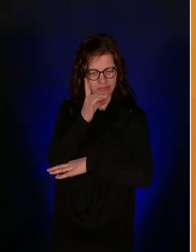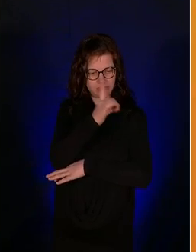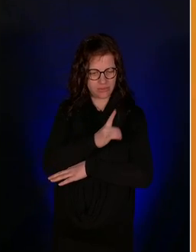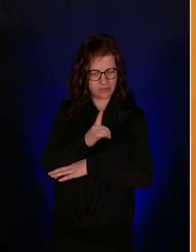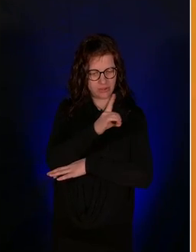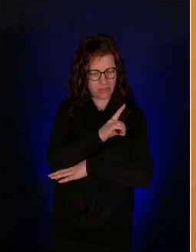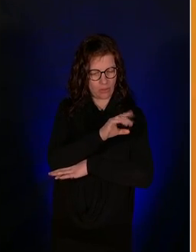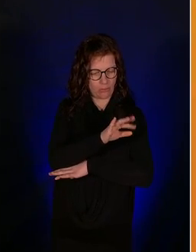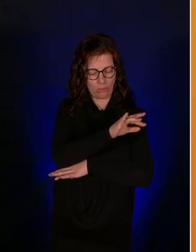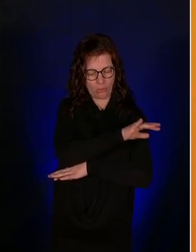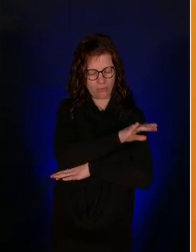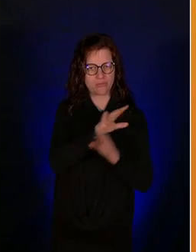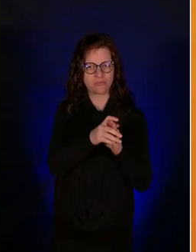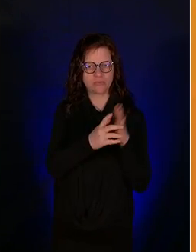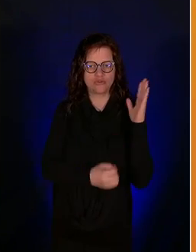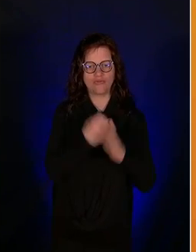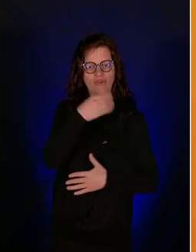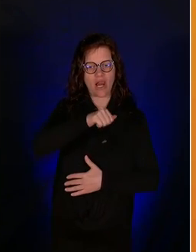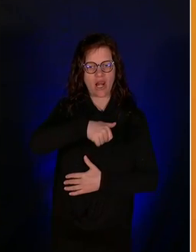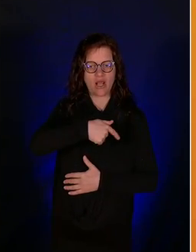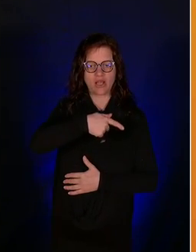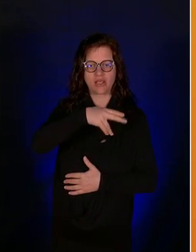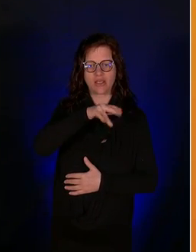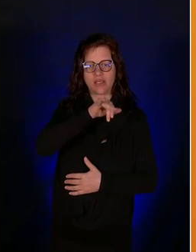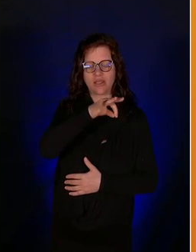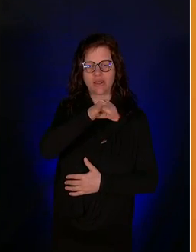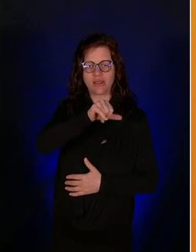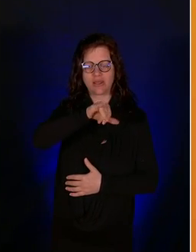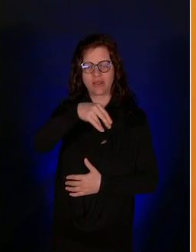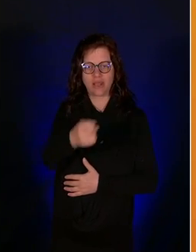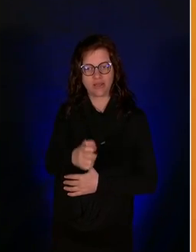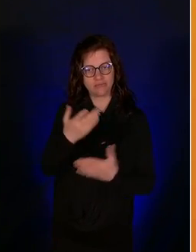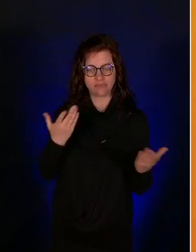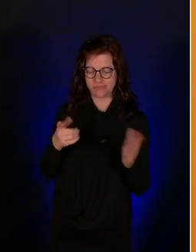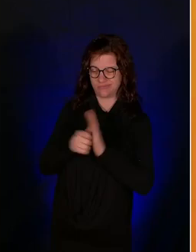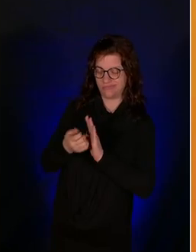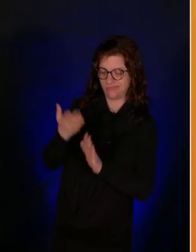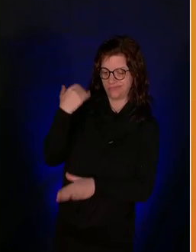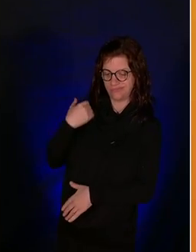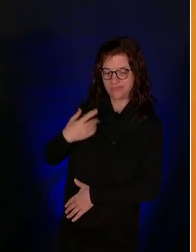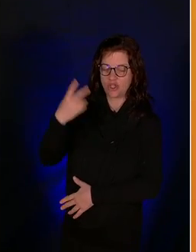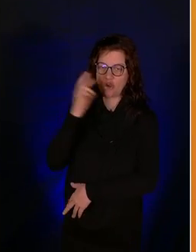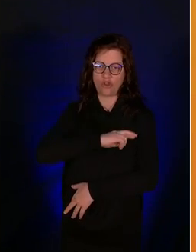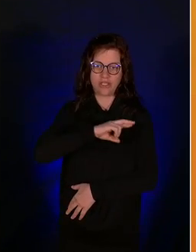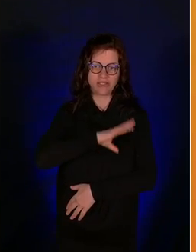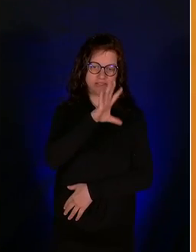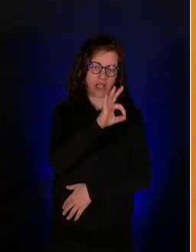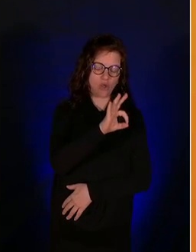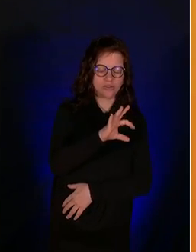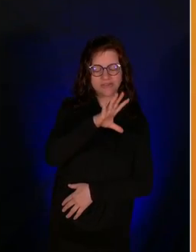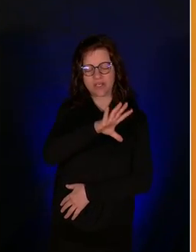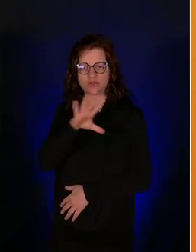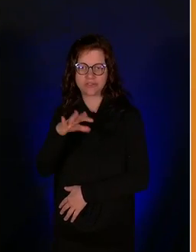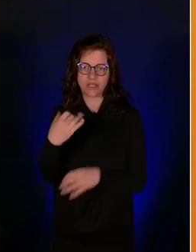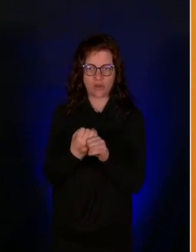en Nouvelle-Aquitaine. En ce temps-là, à la SNCF, on partait à la retraite à 50 et 55 ans. On